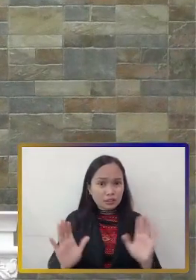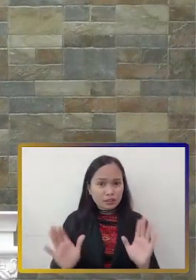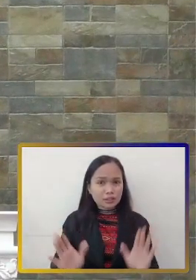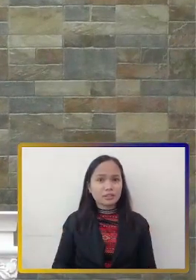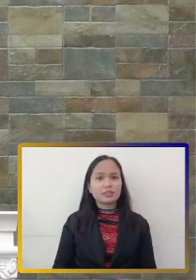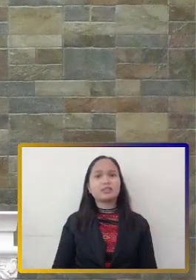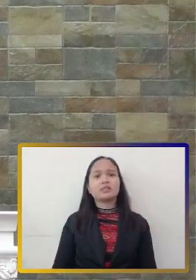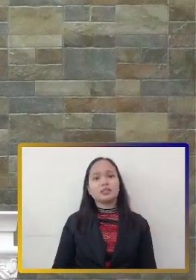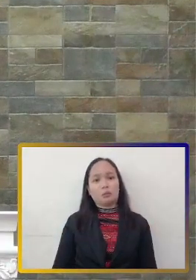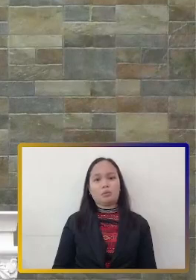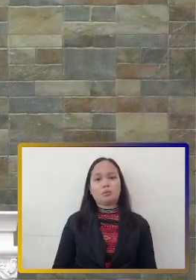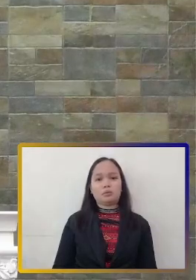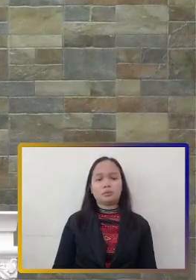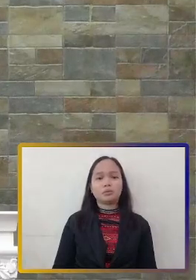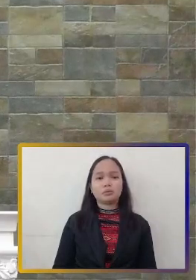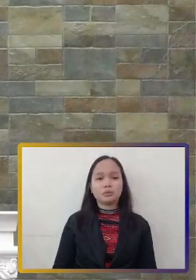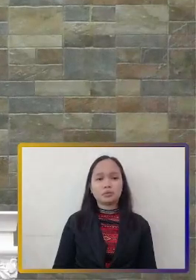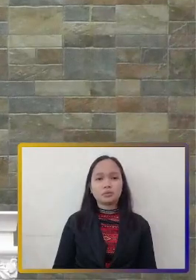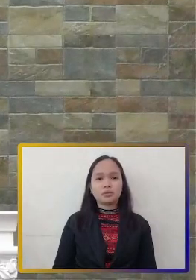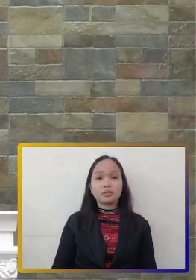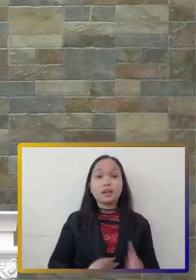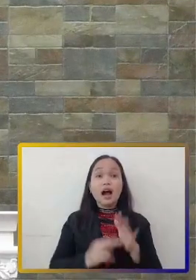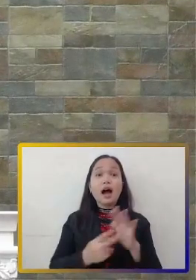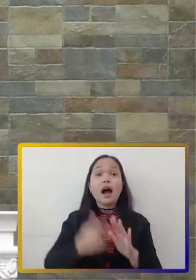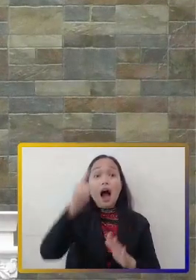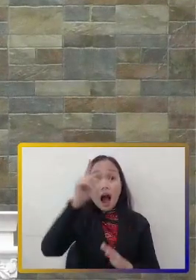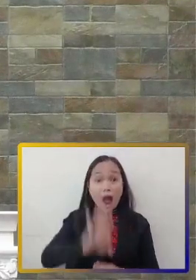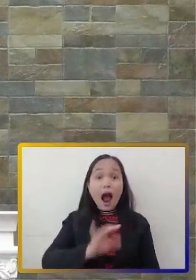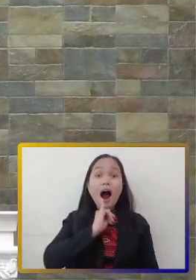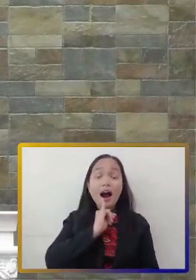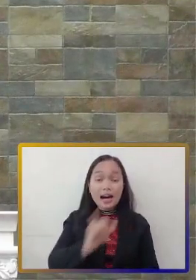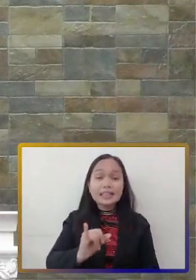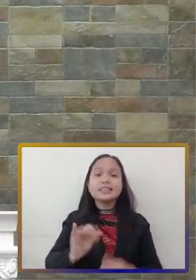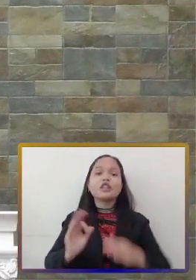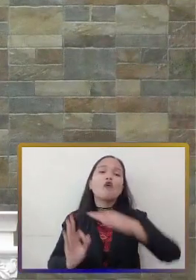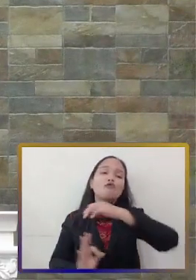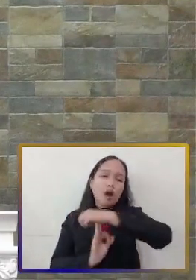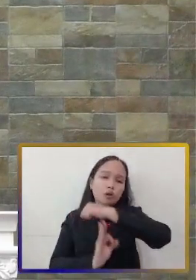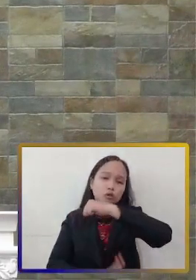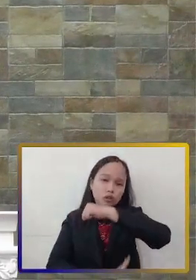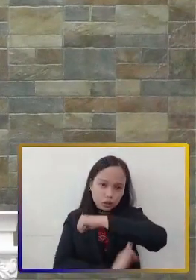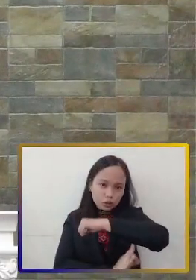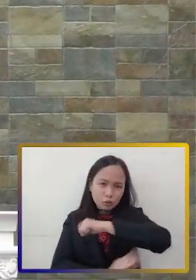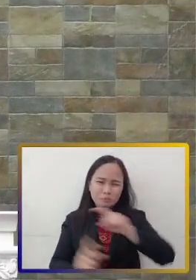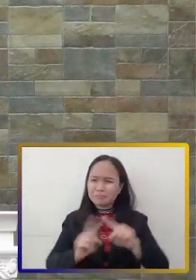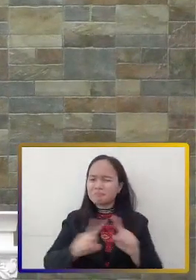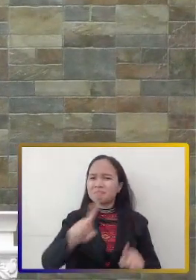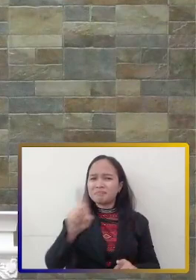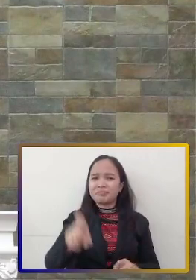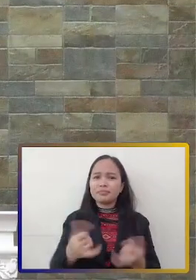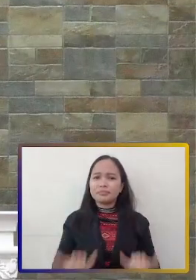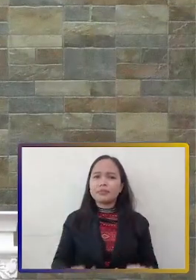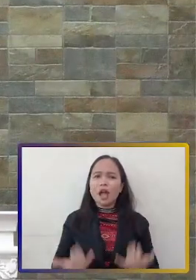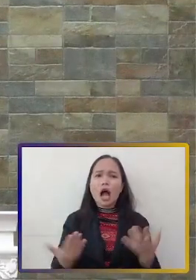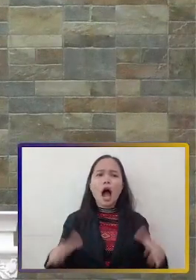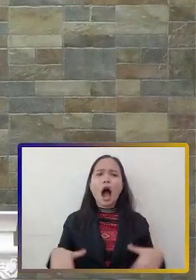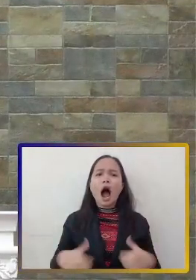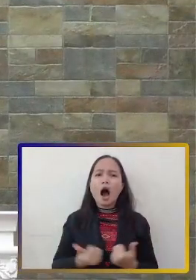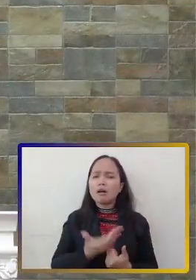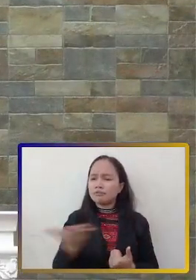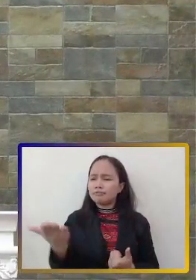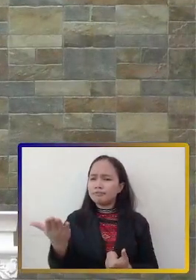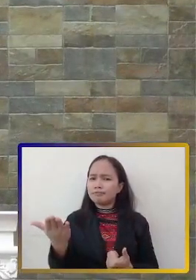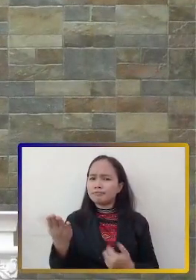Brethren, listen. God is the foundation. But my question is this. How do you build in